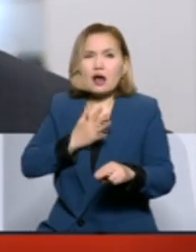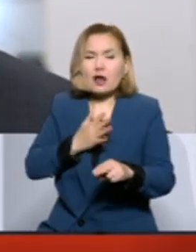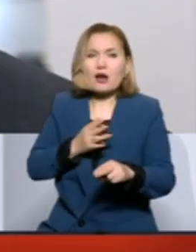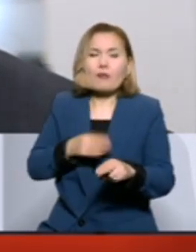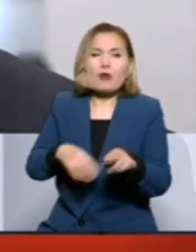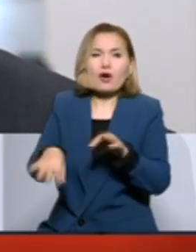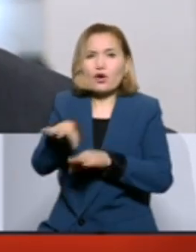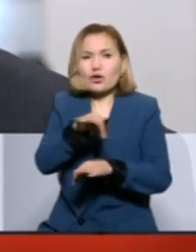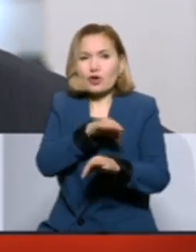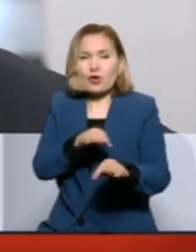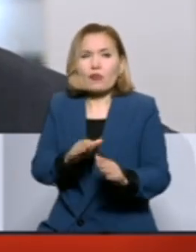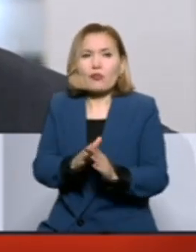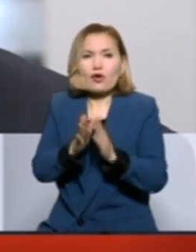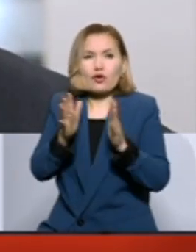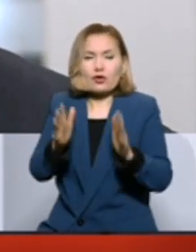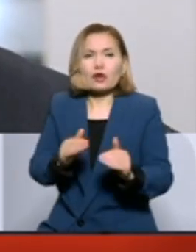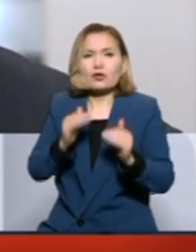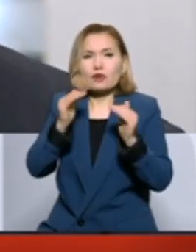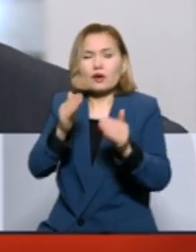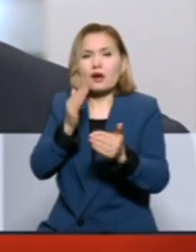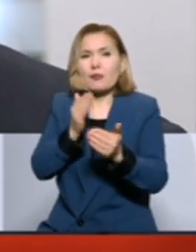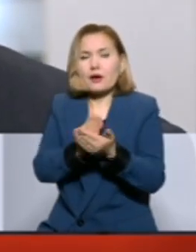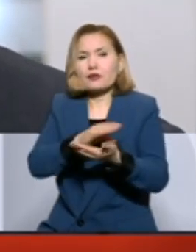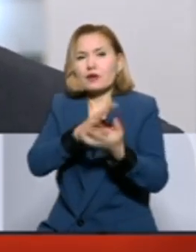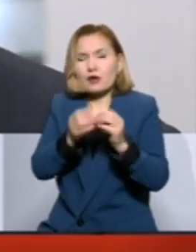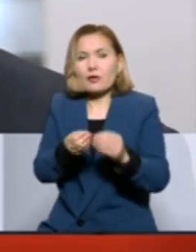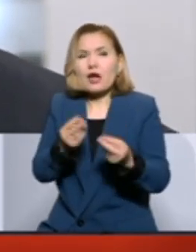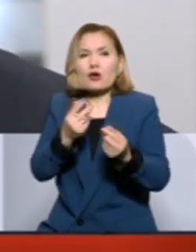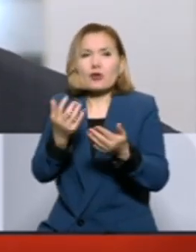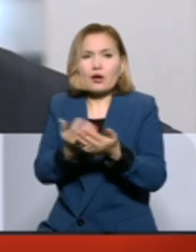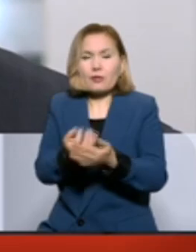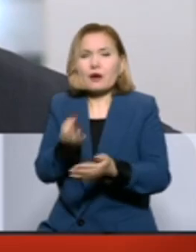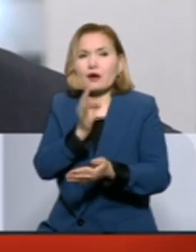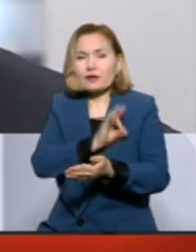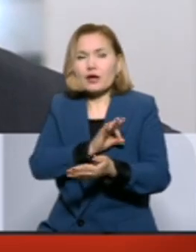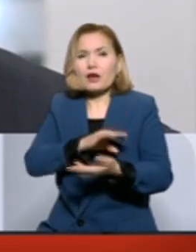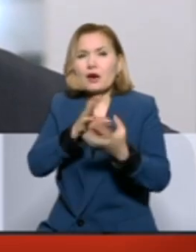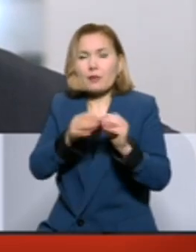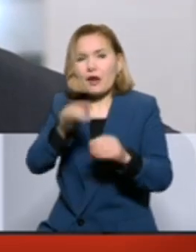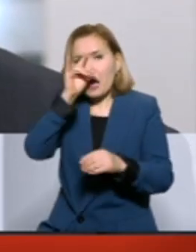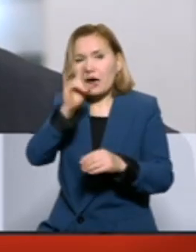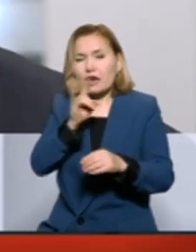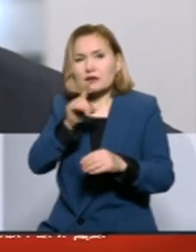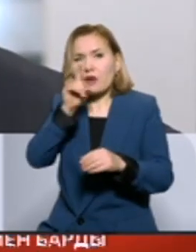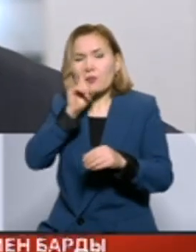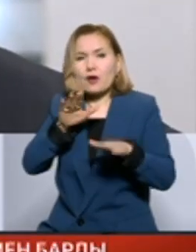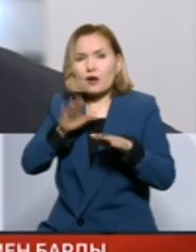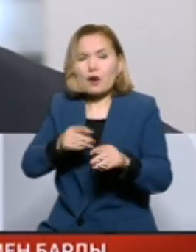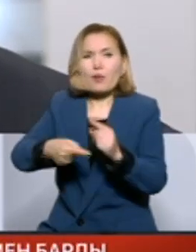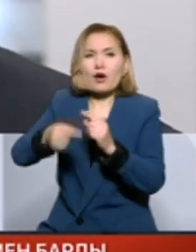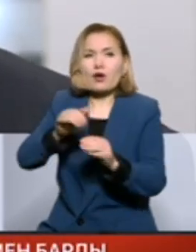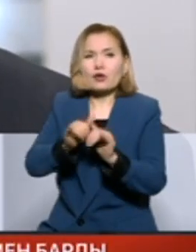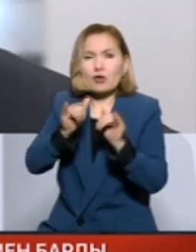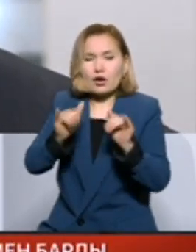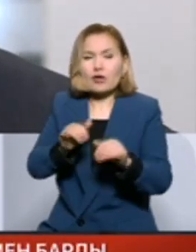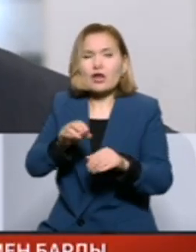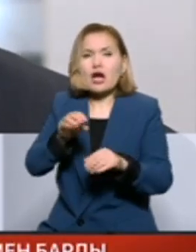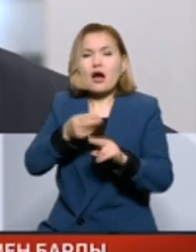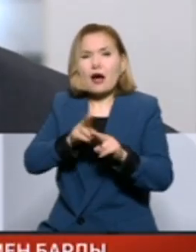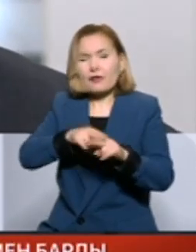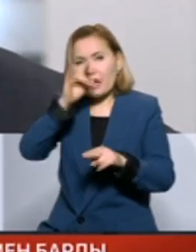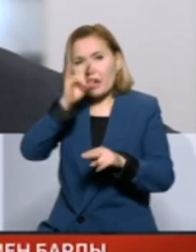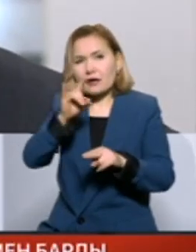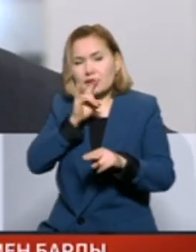мүлдем басқа деңгейде көтерілді. Үлгі болдарлық жетістіктерге жетті. Ал орналасқан жері батыс елдер үшін тұтас Евразия құрлығына